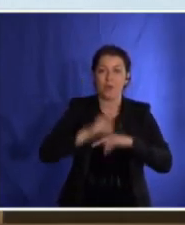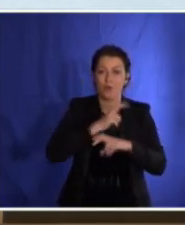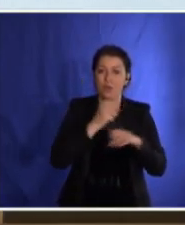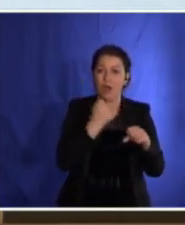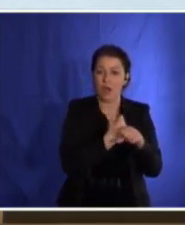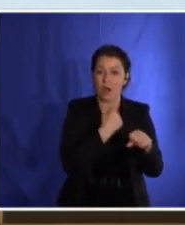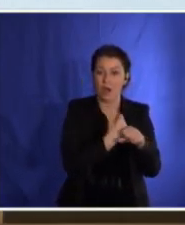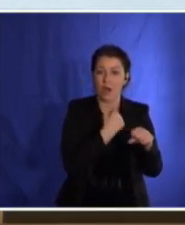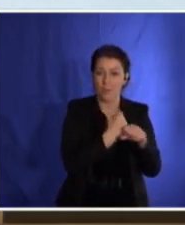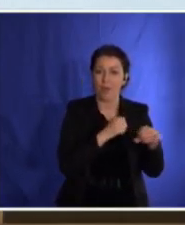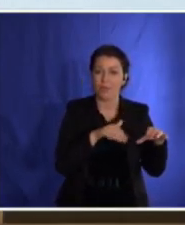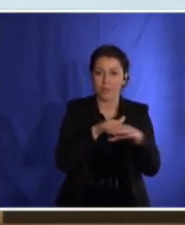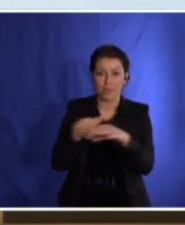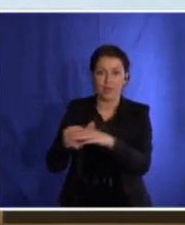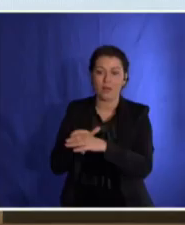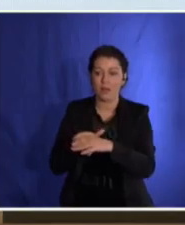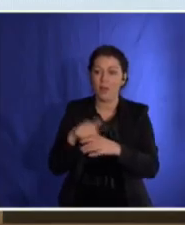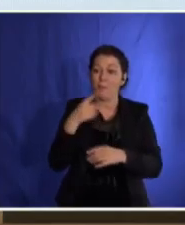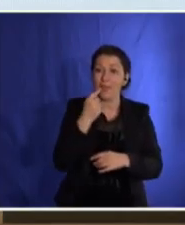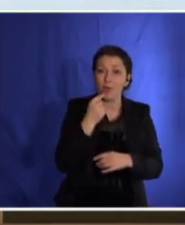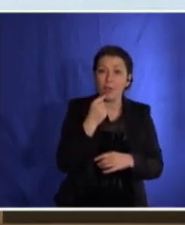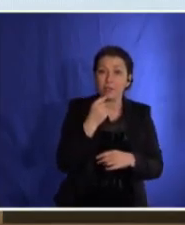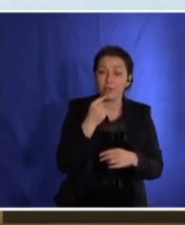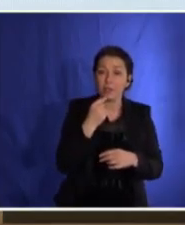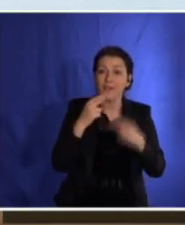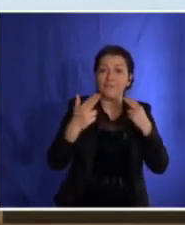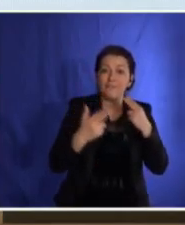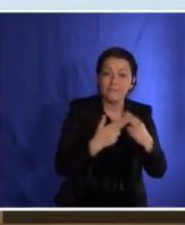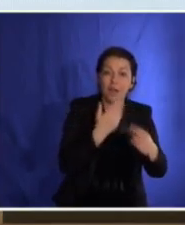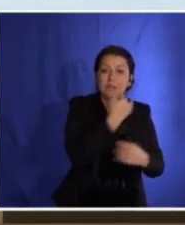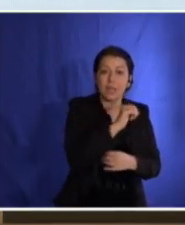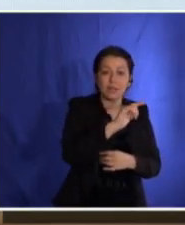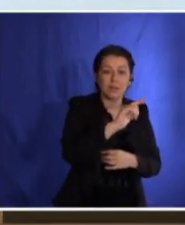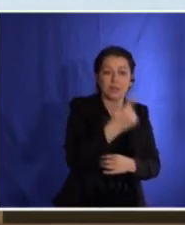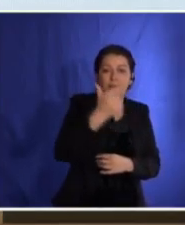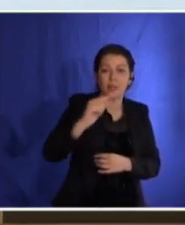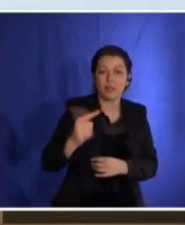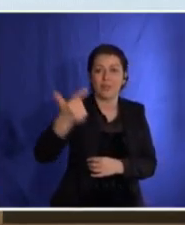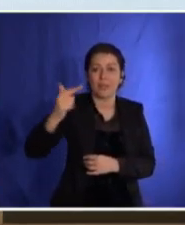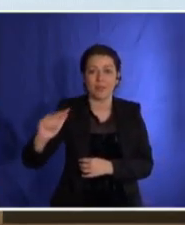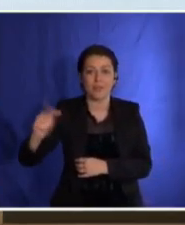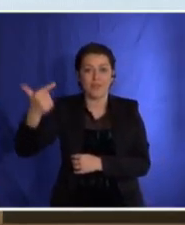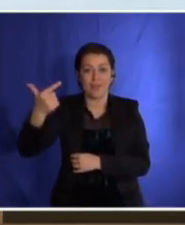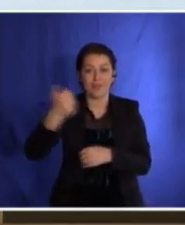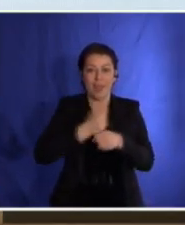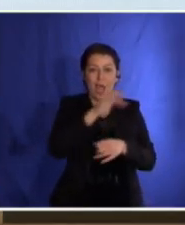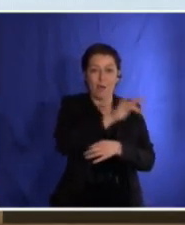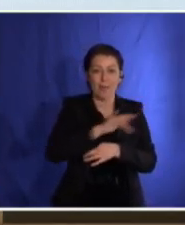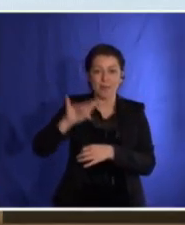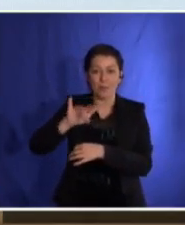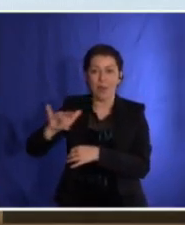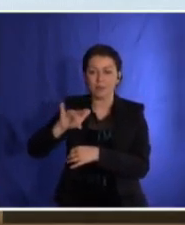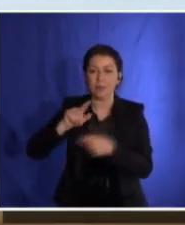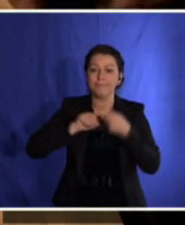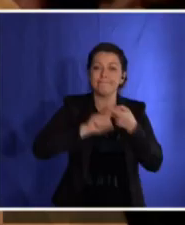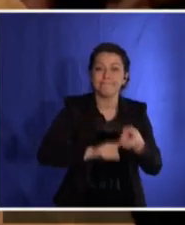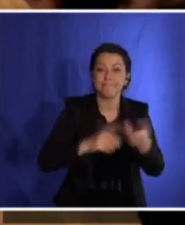Das heißt, fast jeder zweite niederösterreichische Arbeitsplatz ist vom Export